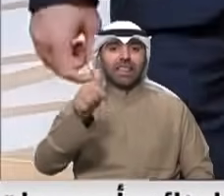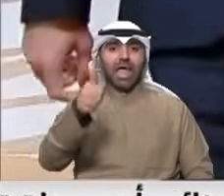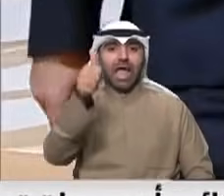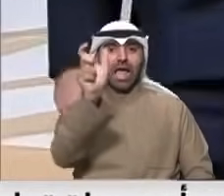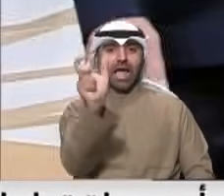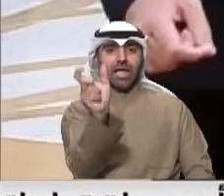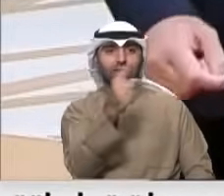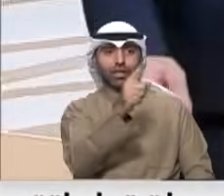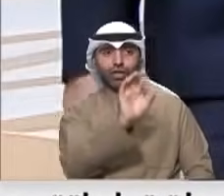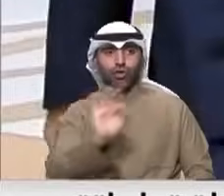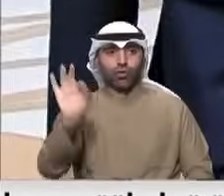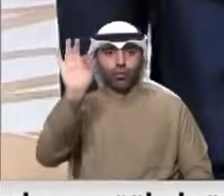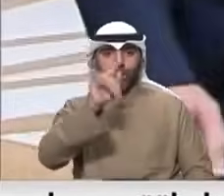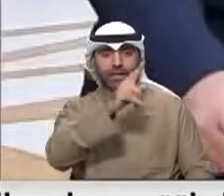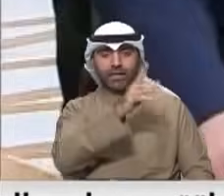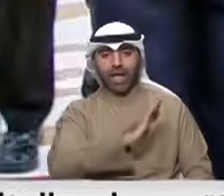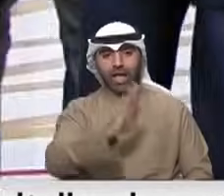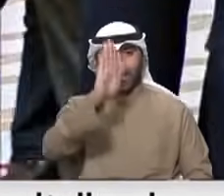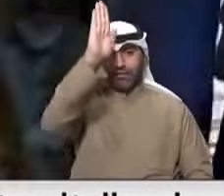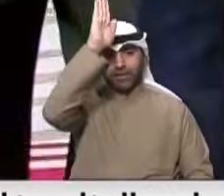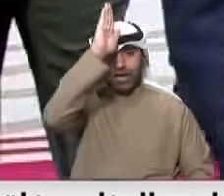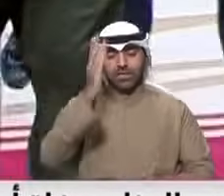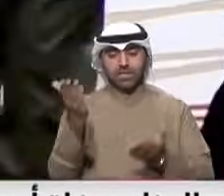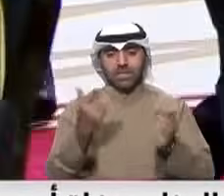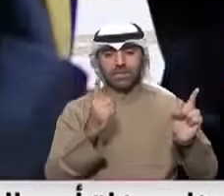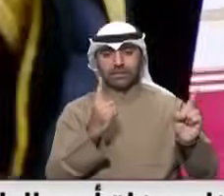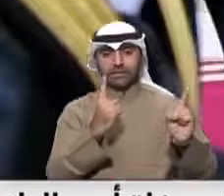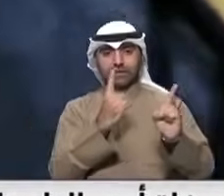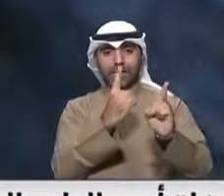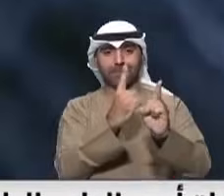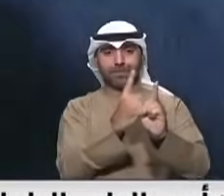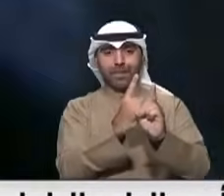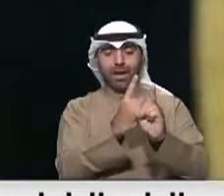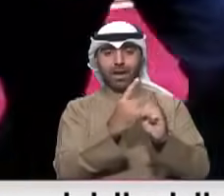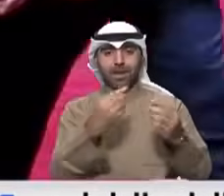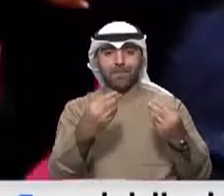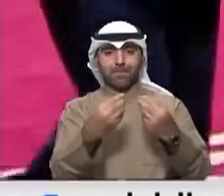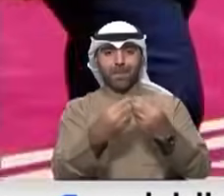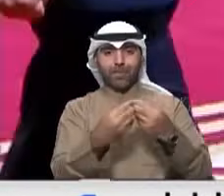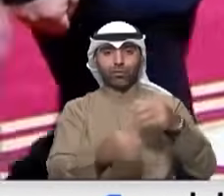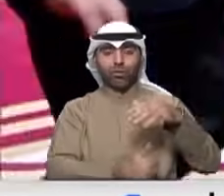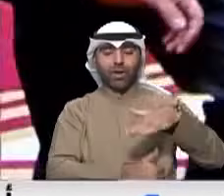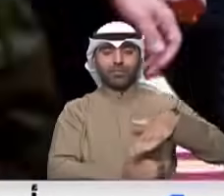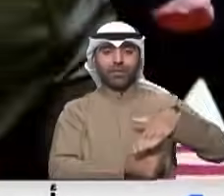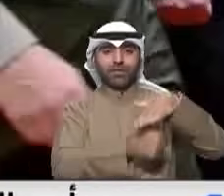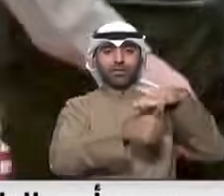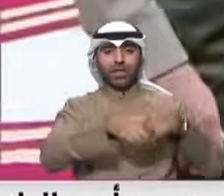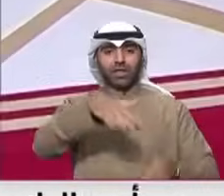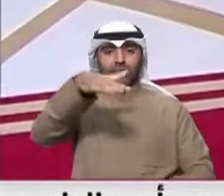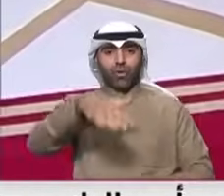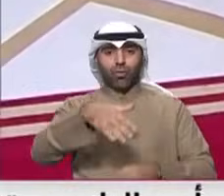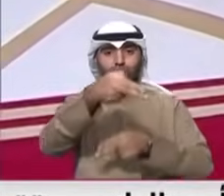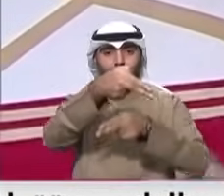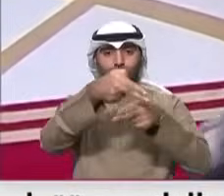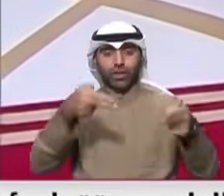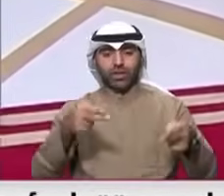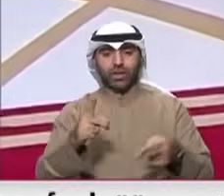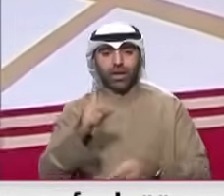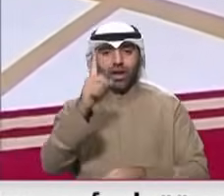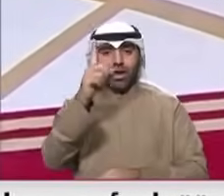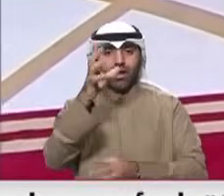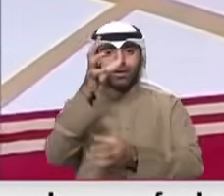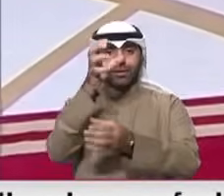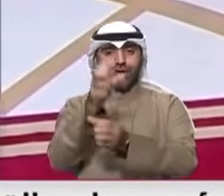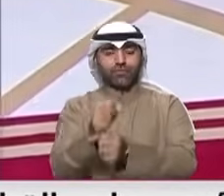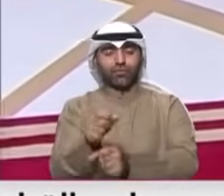واجب العزاء في وفاه فقيد الوطن المغفور له باذن الله تعالى حضره صاحب السمو امير البلاد